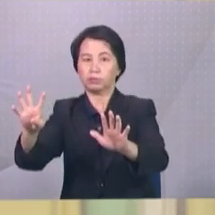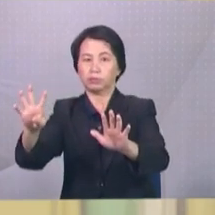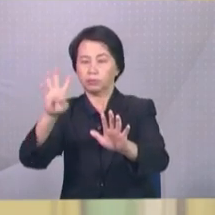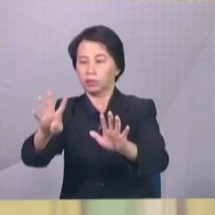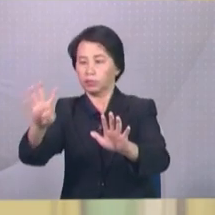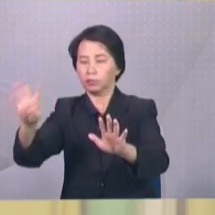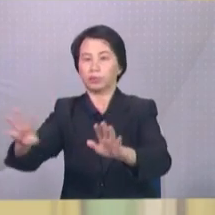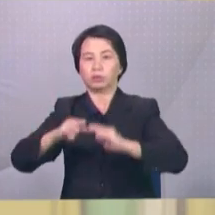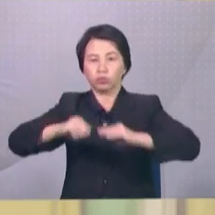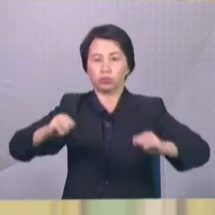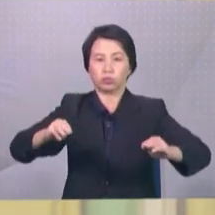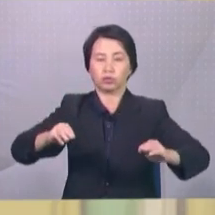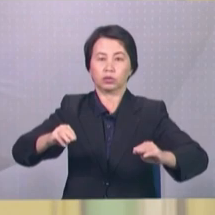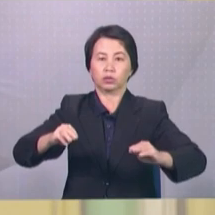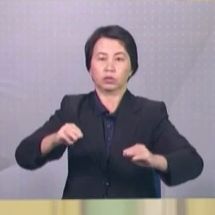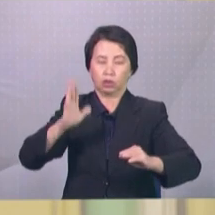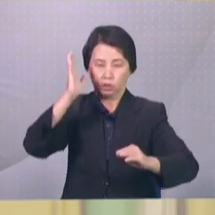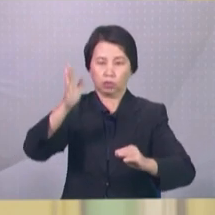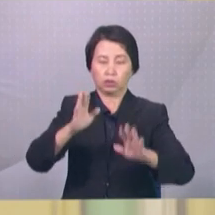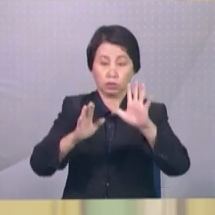500,444 orang pelajar, murid. Ya.